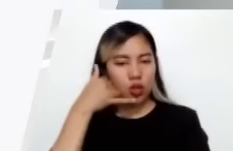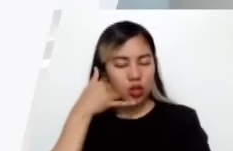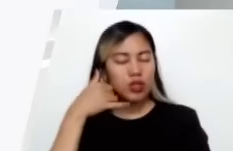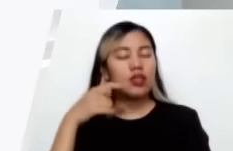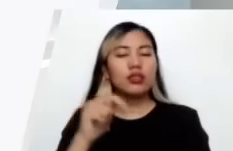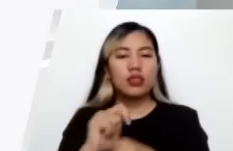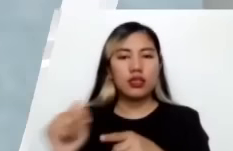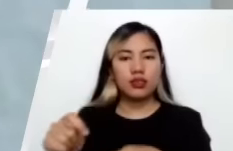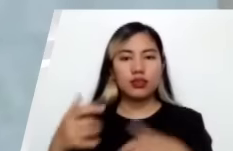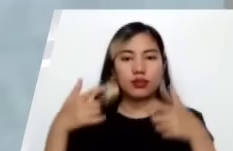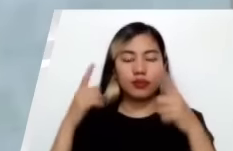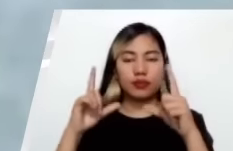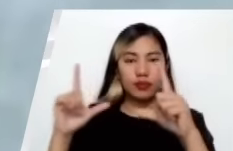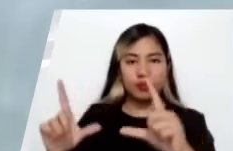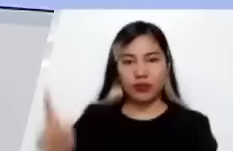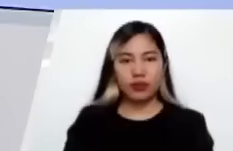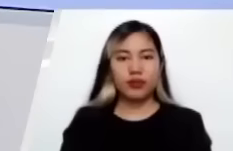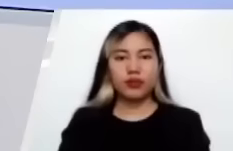screen.